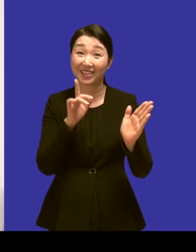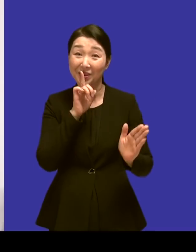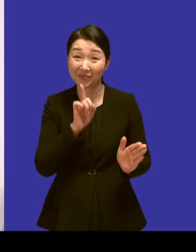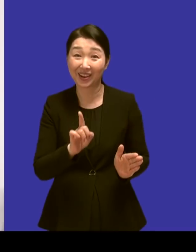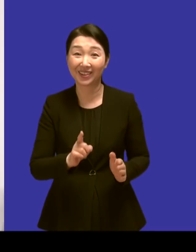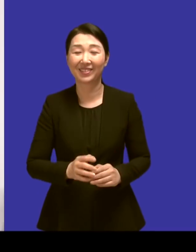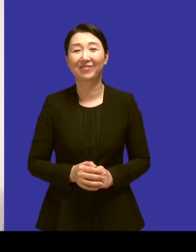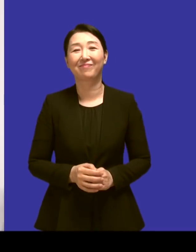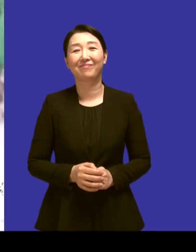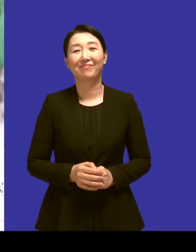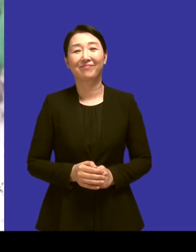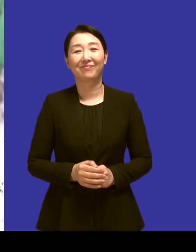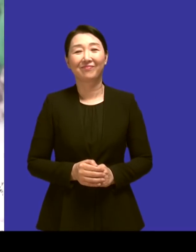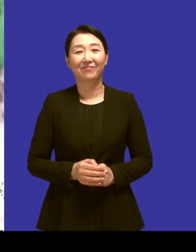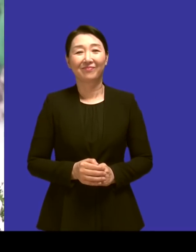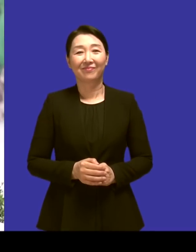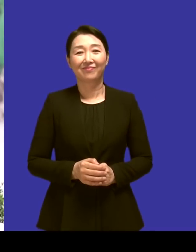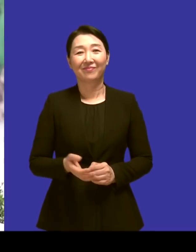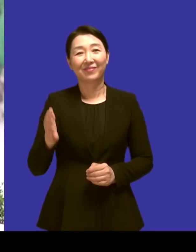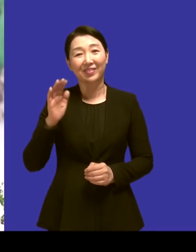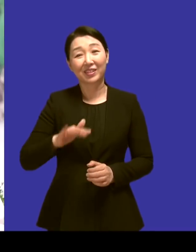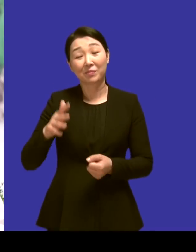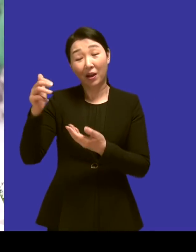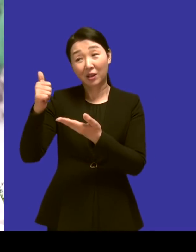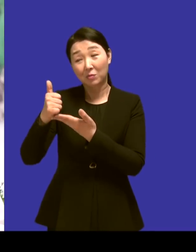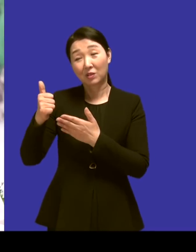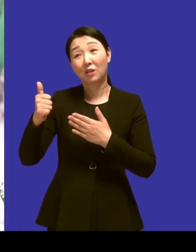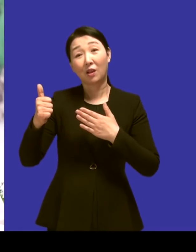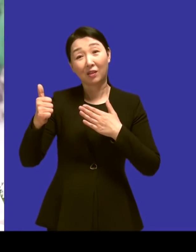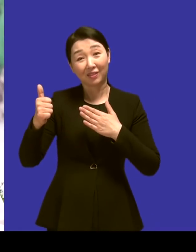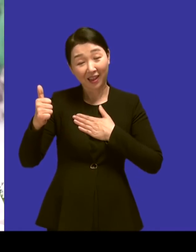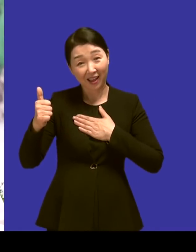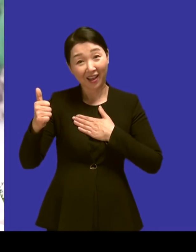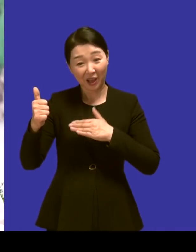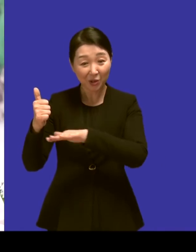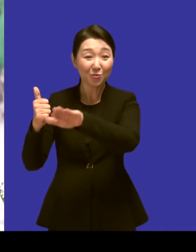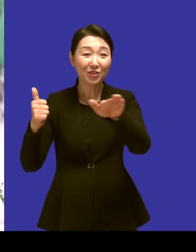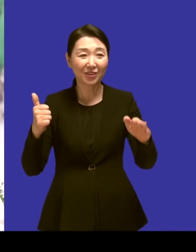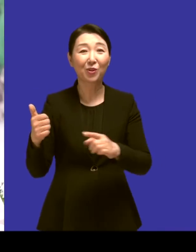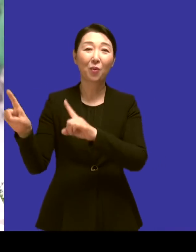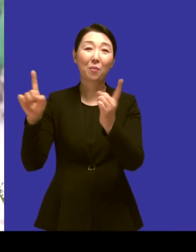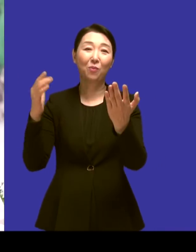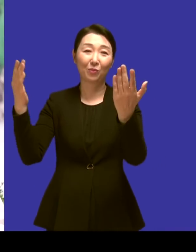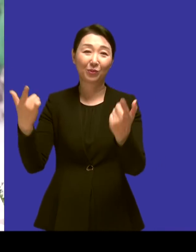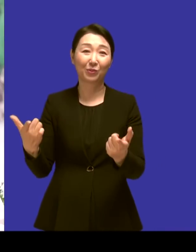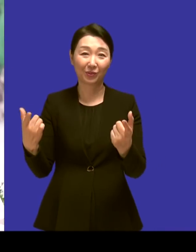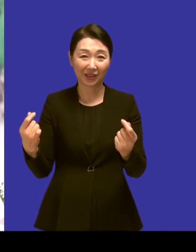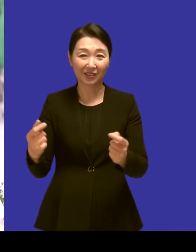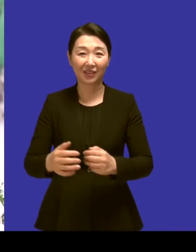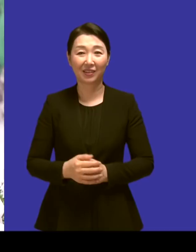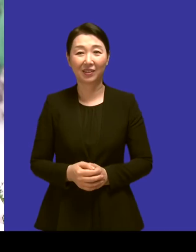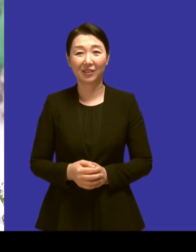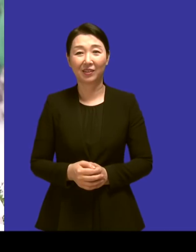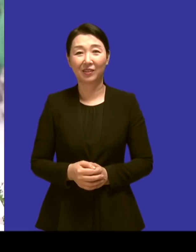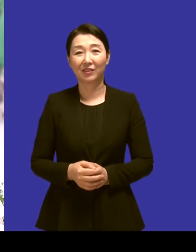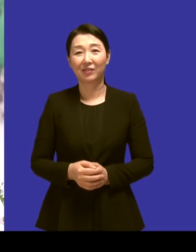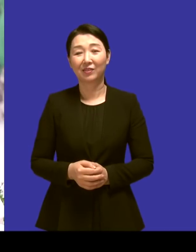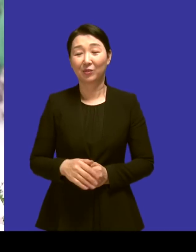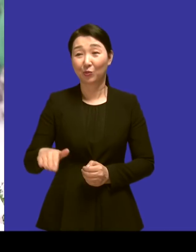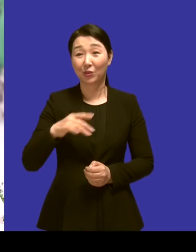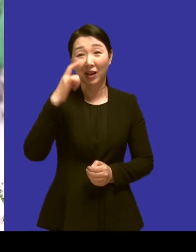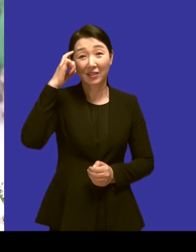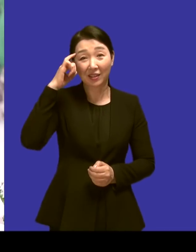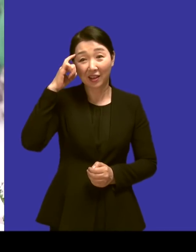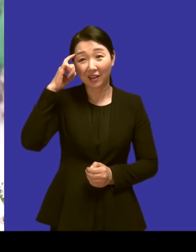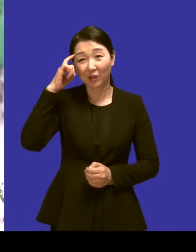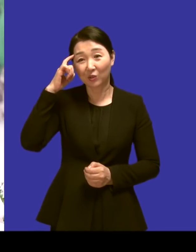시작이었다라고 말씀하셨잖아요. 근데 하나님께서 우리를 그렇게 회복시키시지 않나 싶어요. 그러니까 저희를 흠이 있지만 우리가 생각할 때는